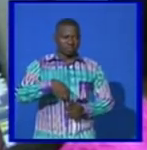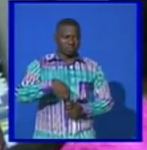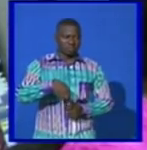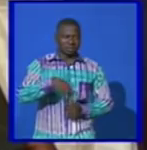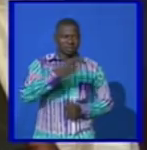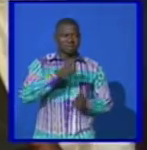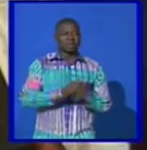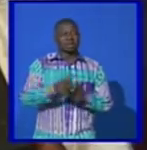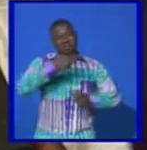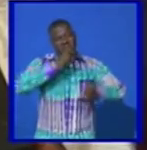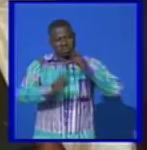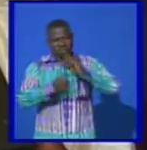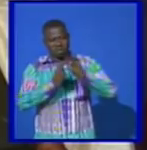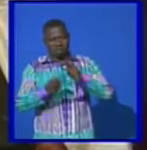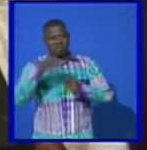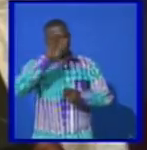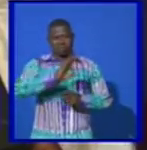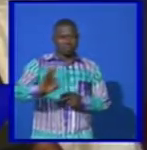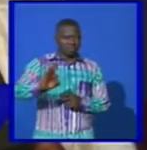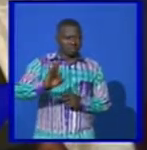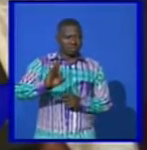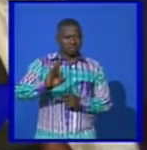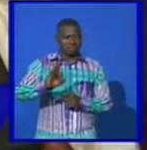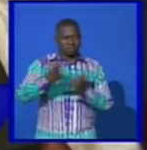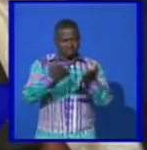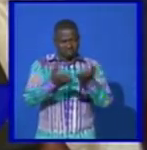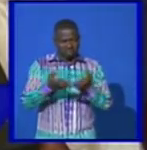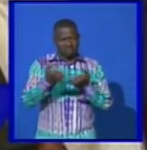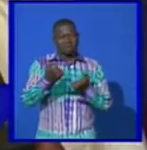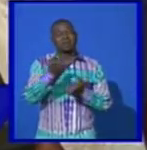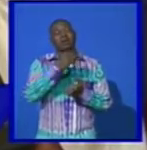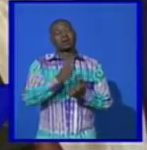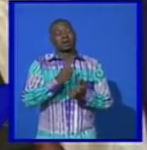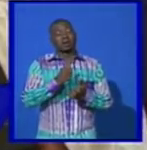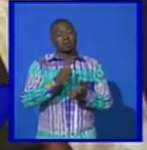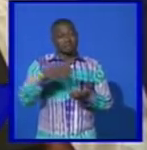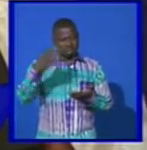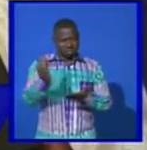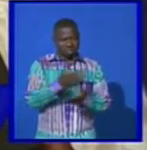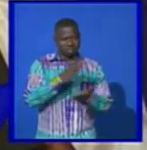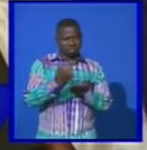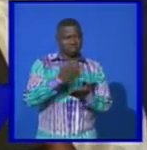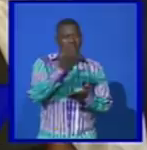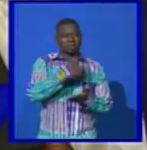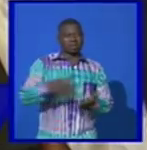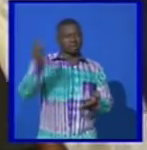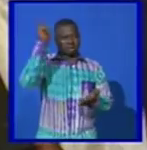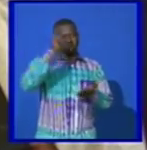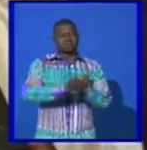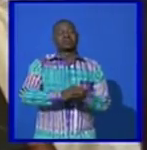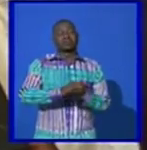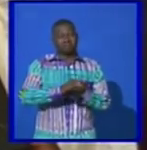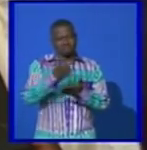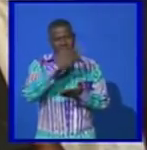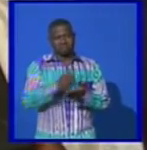alumni du Burkina veulent contribuer à constituer cette masse critique du